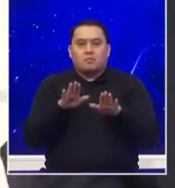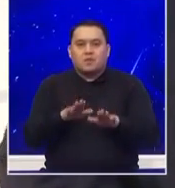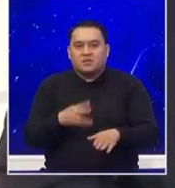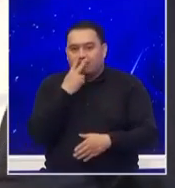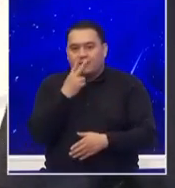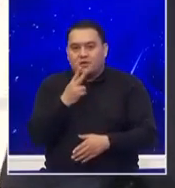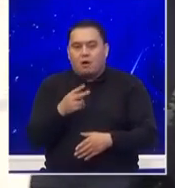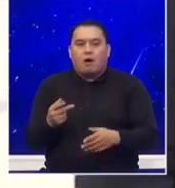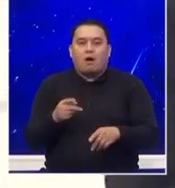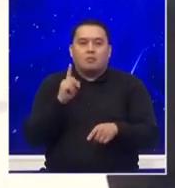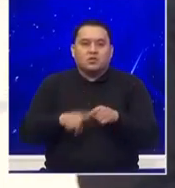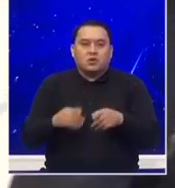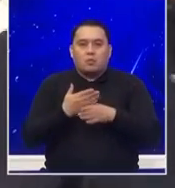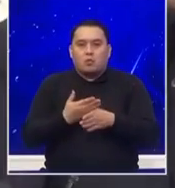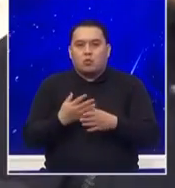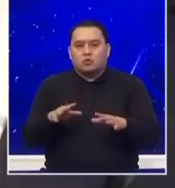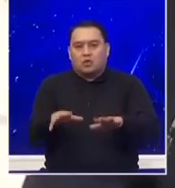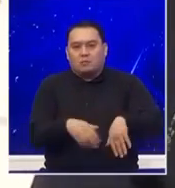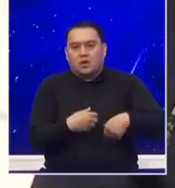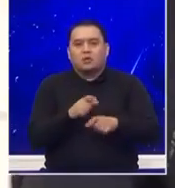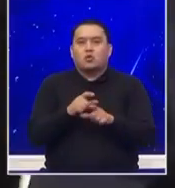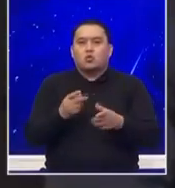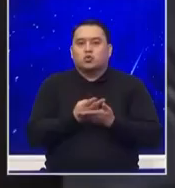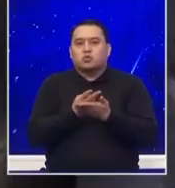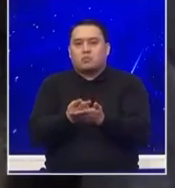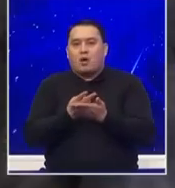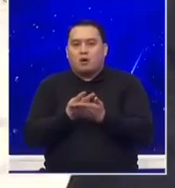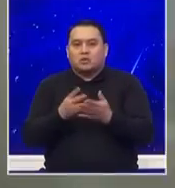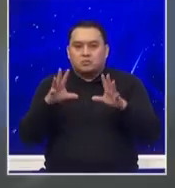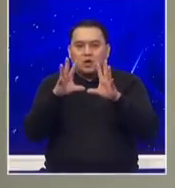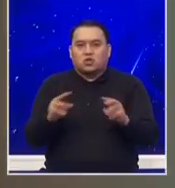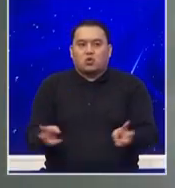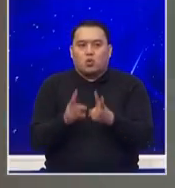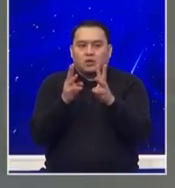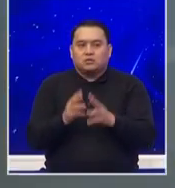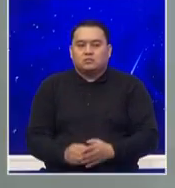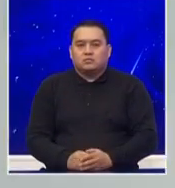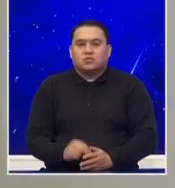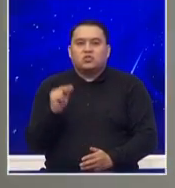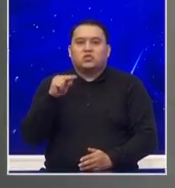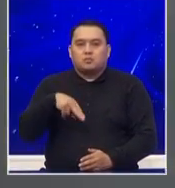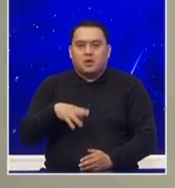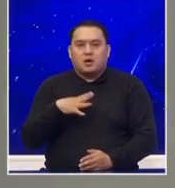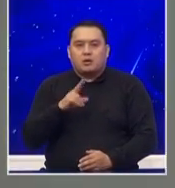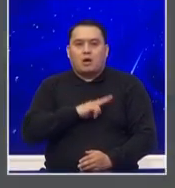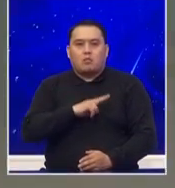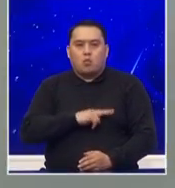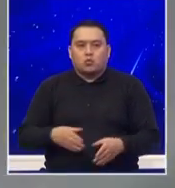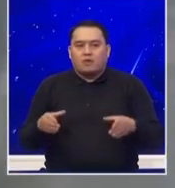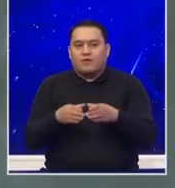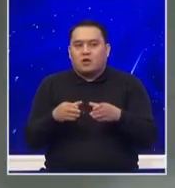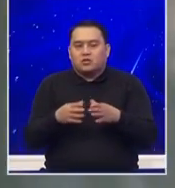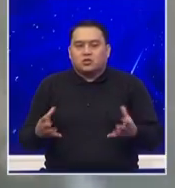видели, как карета скорой помощи забирает пострадавших, а спасатели тушили огонь. В момент ЧП на месте работала целая